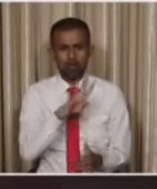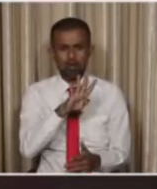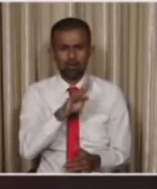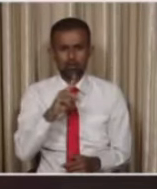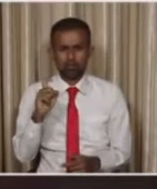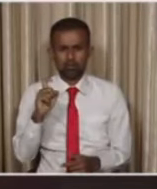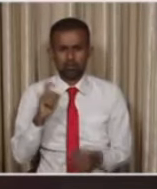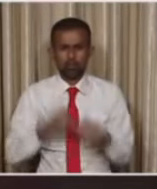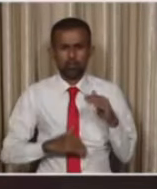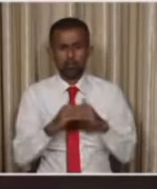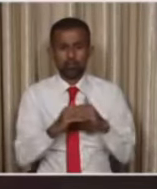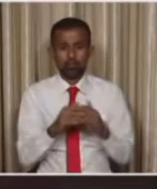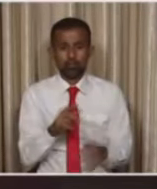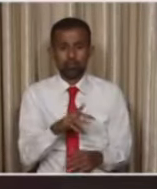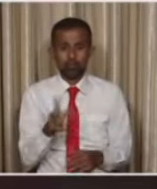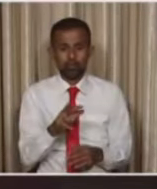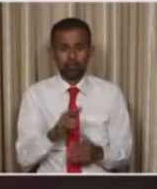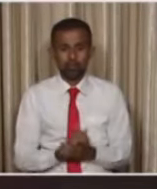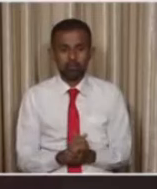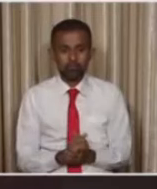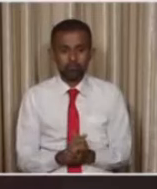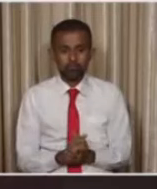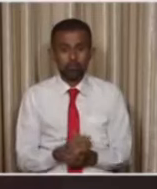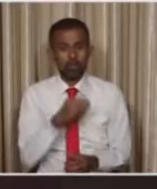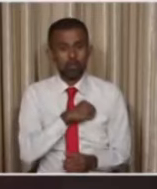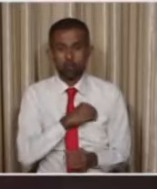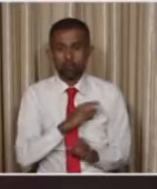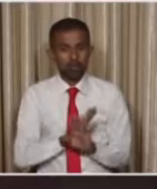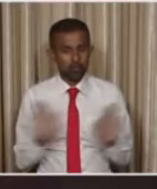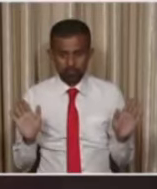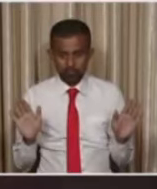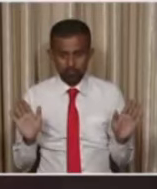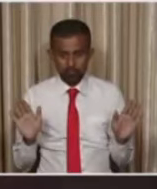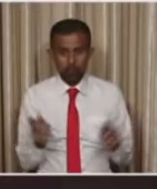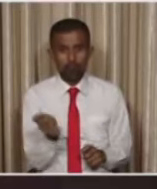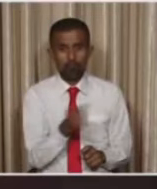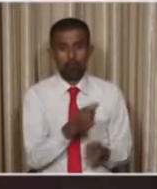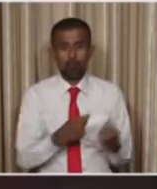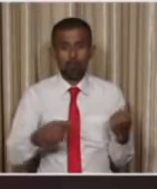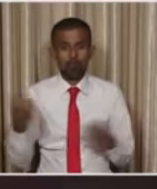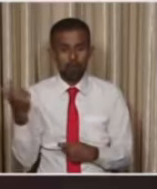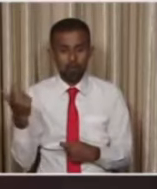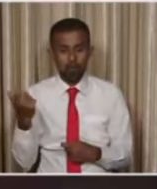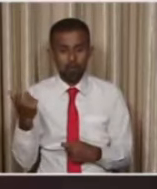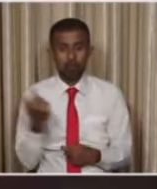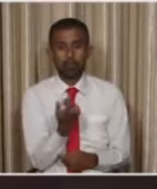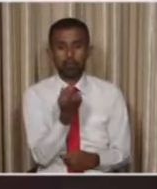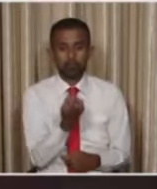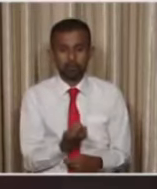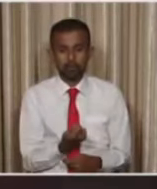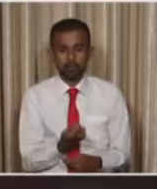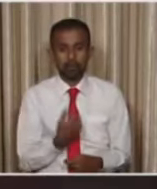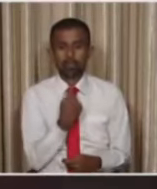ගනි. කන්න දෙකෙන්ම ඒ ලාභය නෙමෙයි වීටික විකුණන ලබන මුදල.